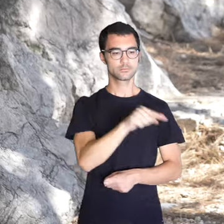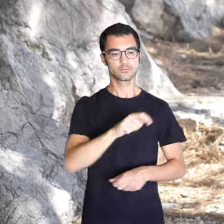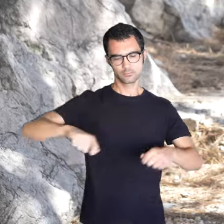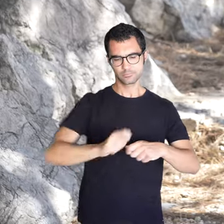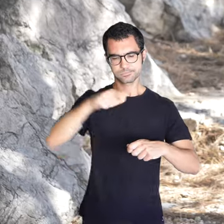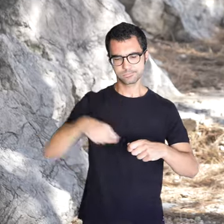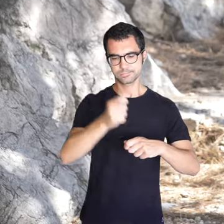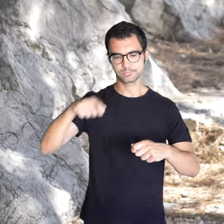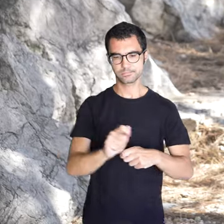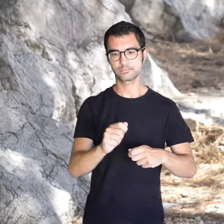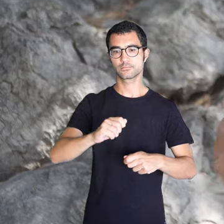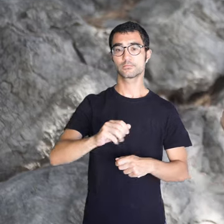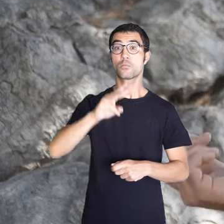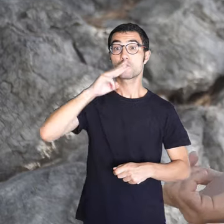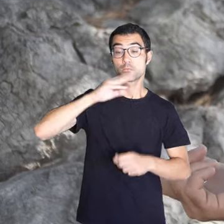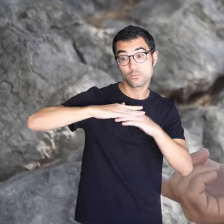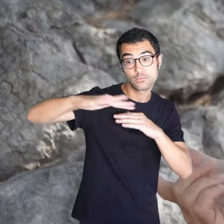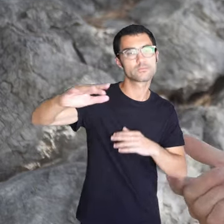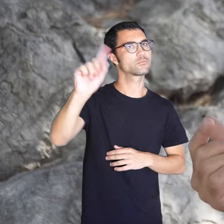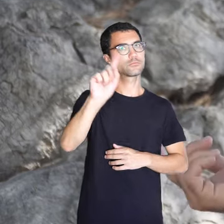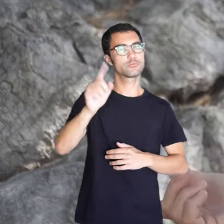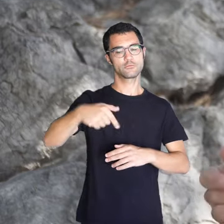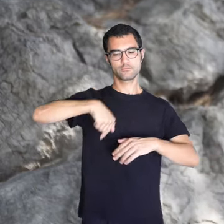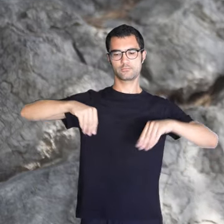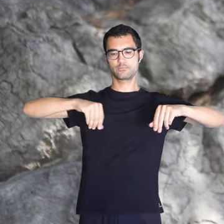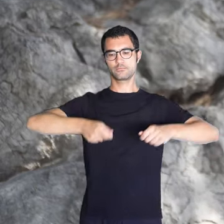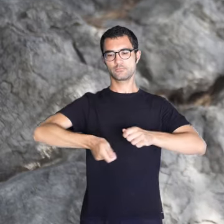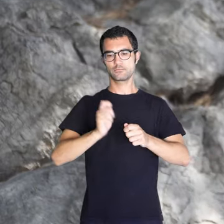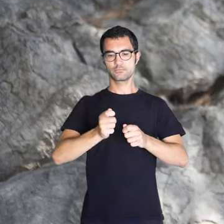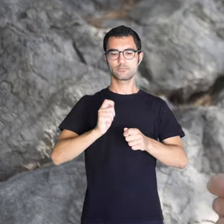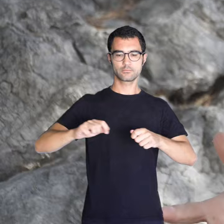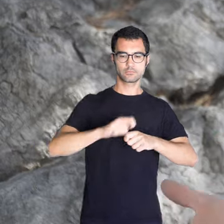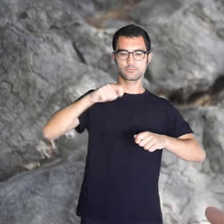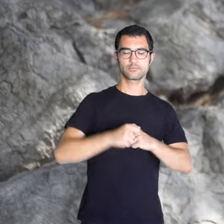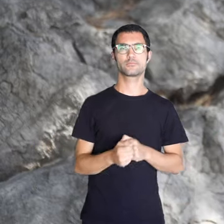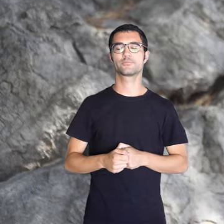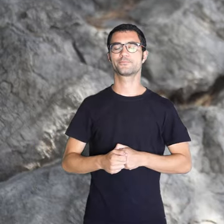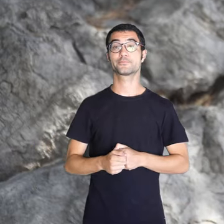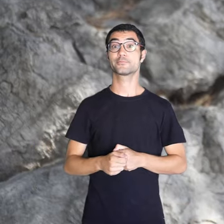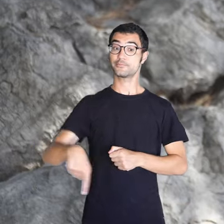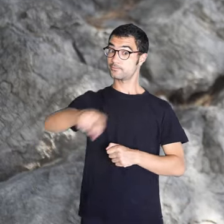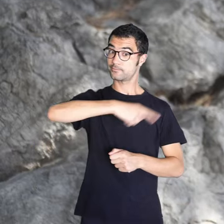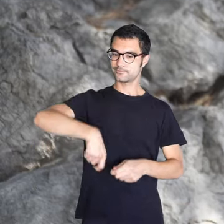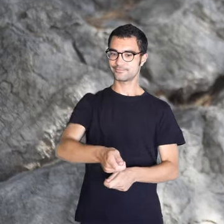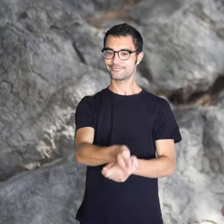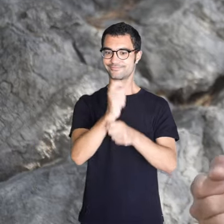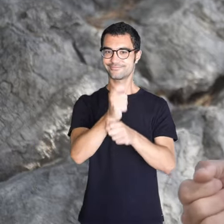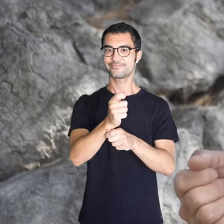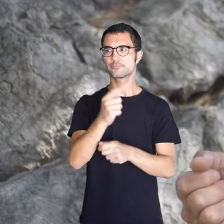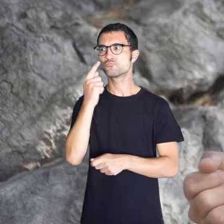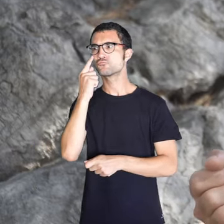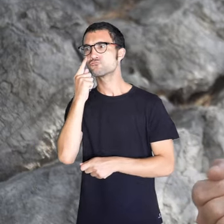mà. Però també és bo. Valament que fa l'altre, men que ha fet, que és part de ser pescador. Si lleves